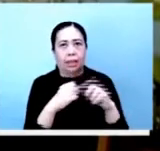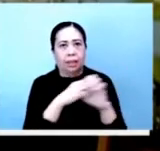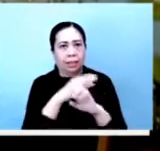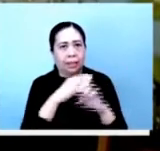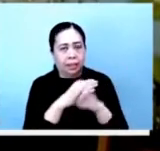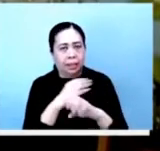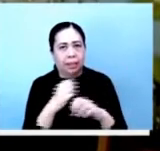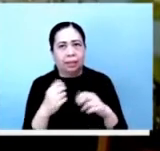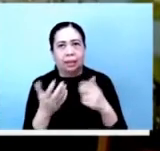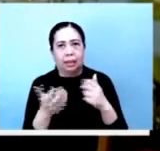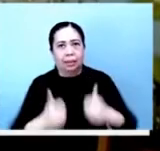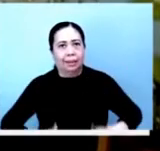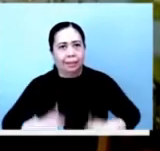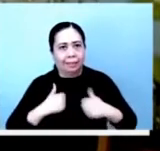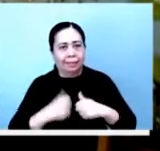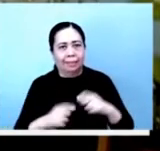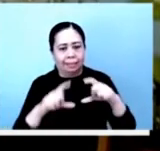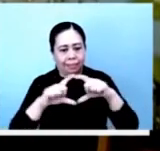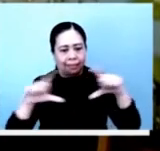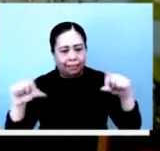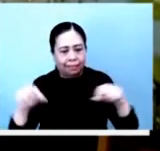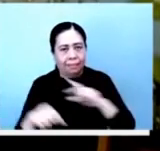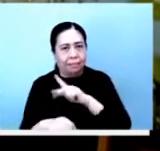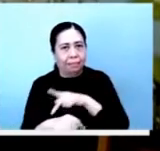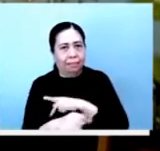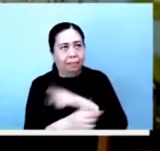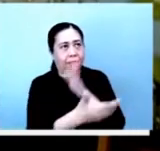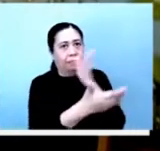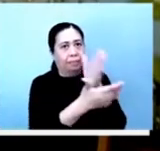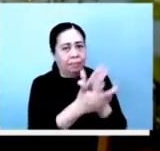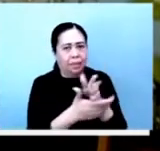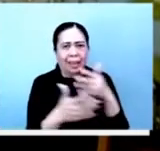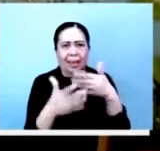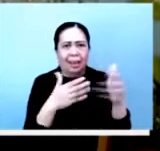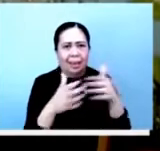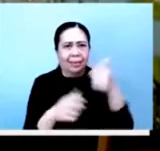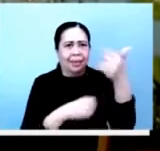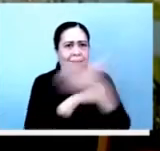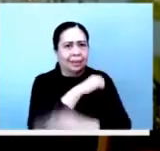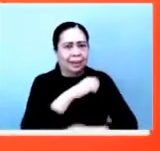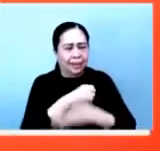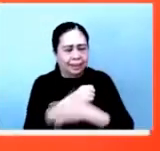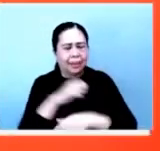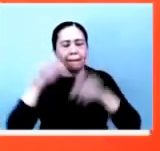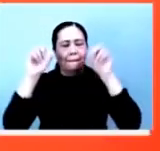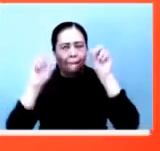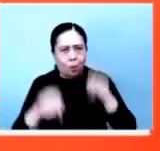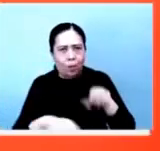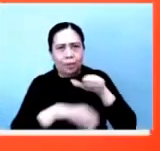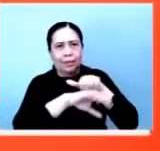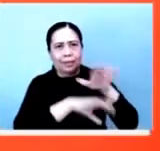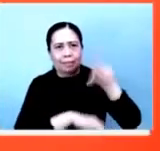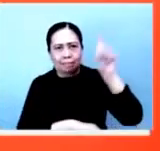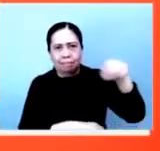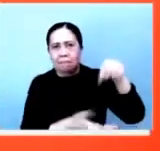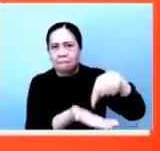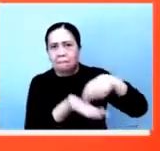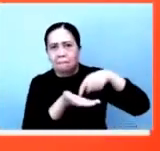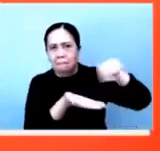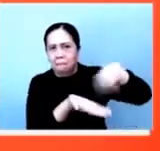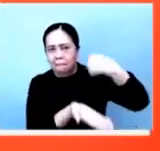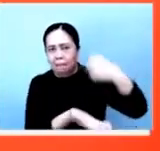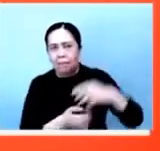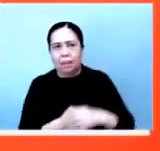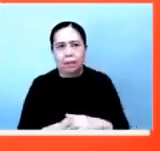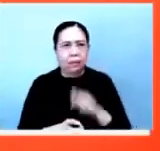registered mail, o personal delivery. Kaya kahit nasa ibang bansa, ay pwedeng padalhan ng demand letter. Hindi na